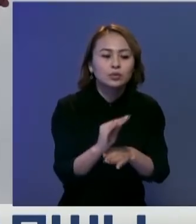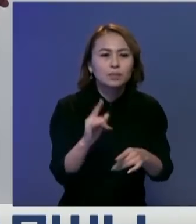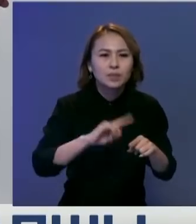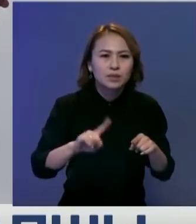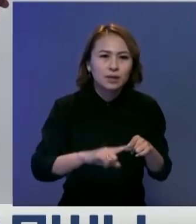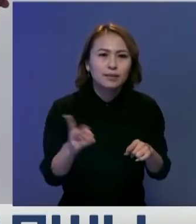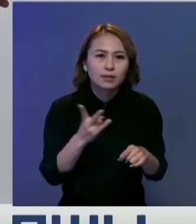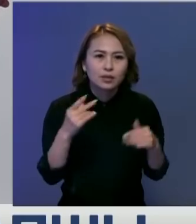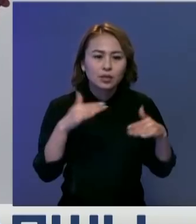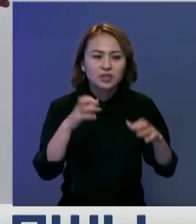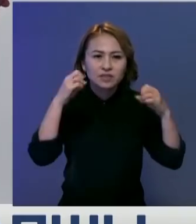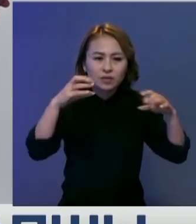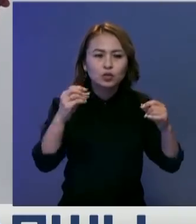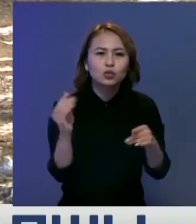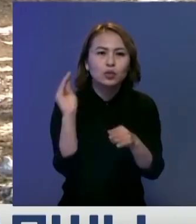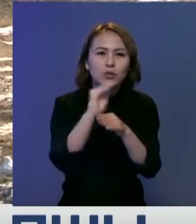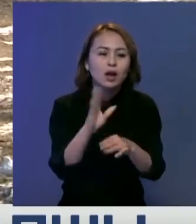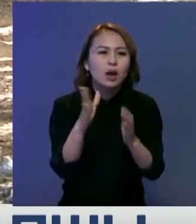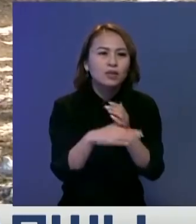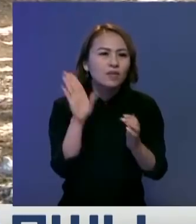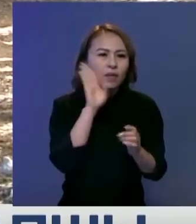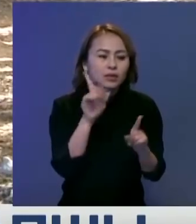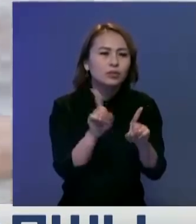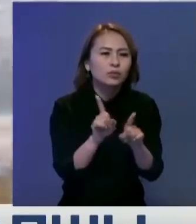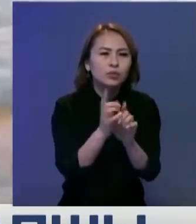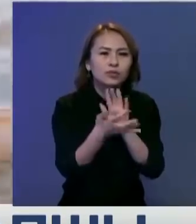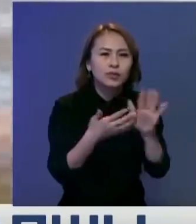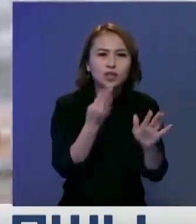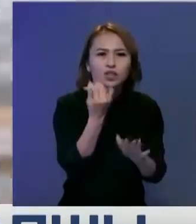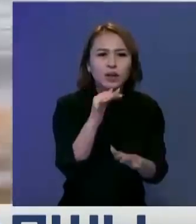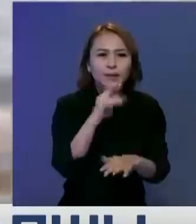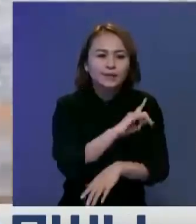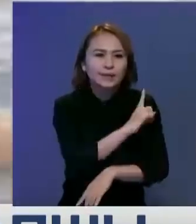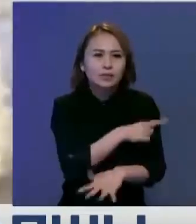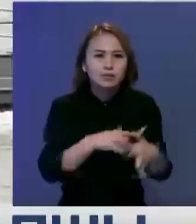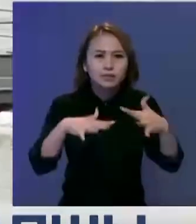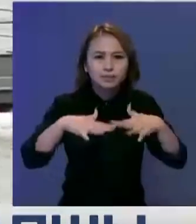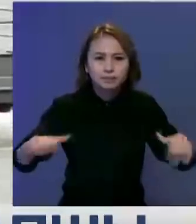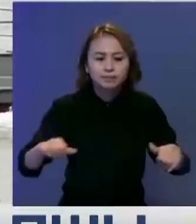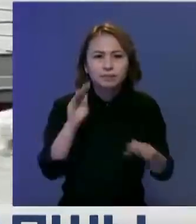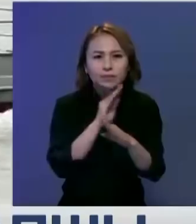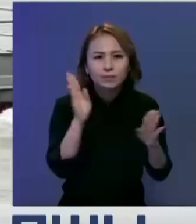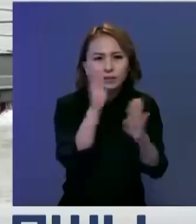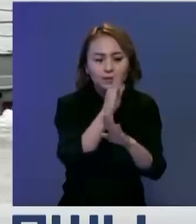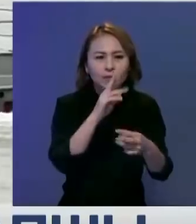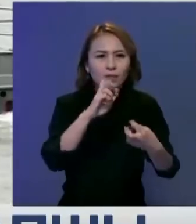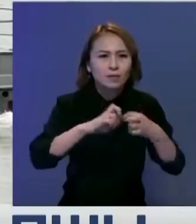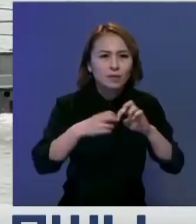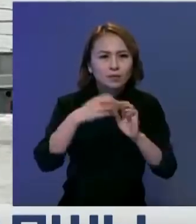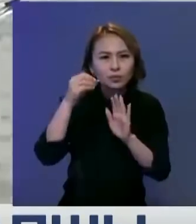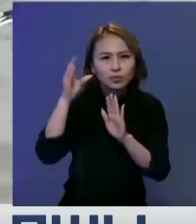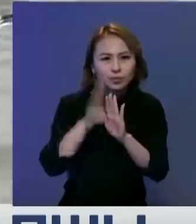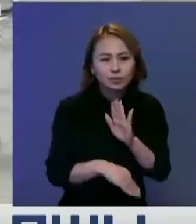бұлда өғажет. Тек жарғымес, атырауда судатапшы жайы өз өні татты тартылып барады. Экологиялығы ақуалы күнніңгінгі